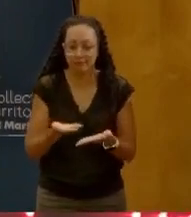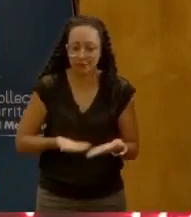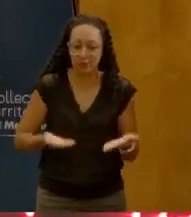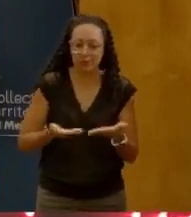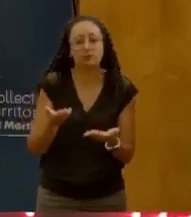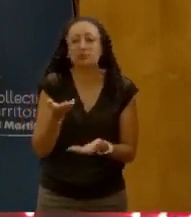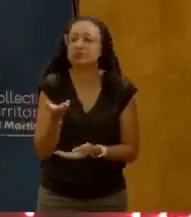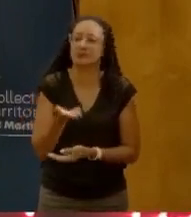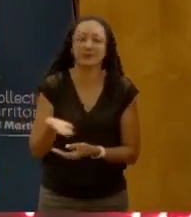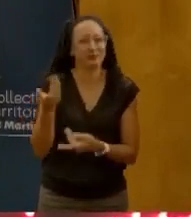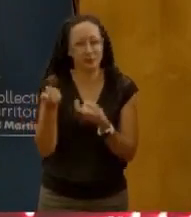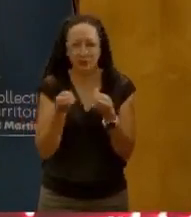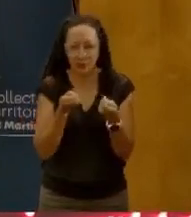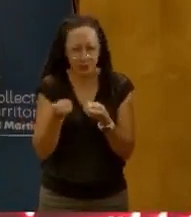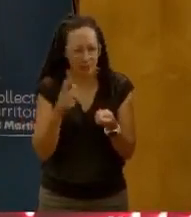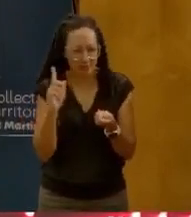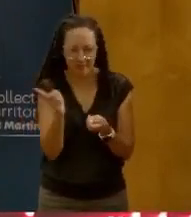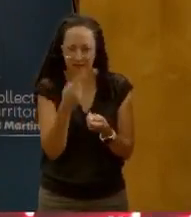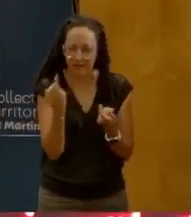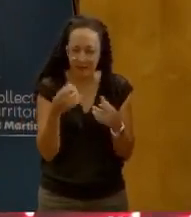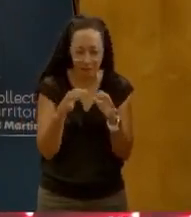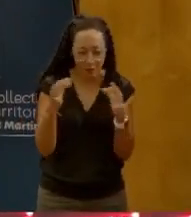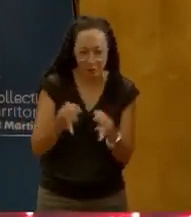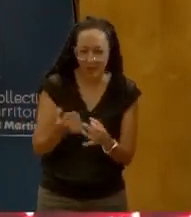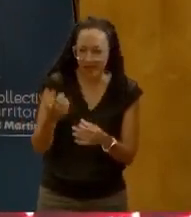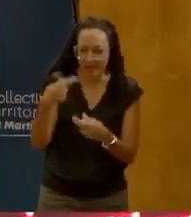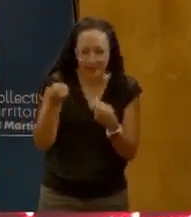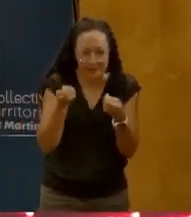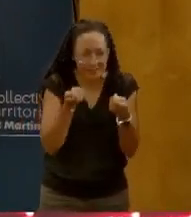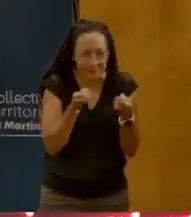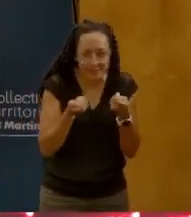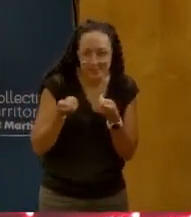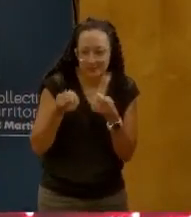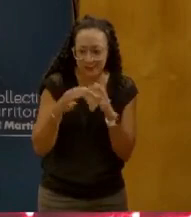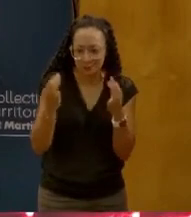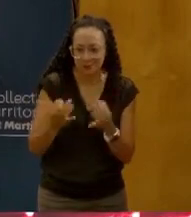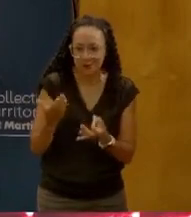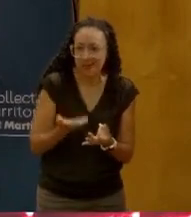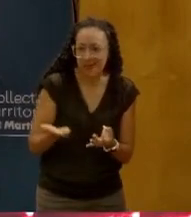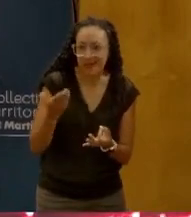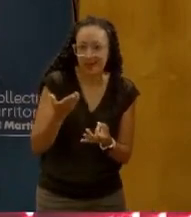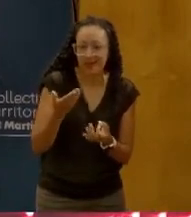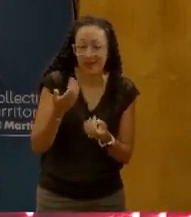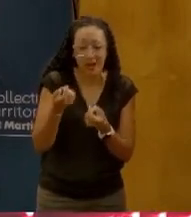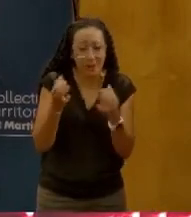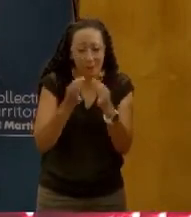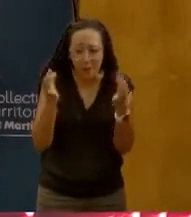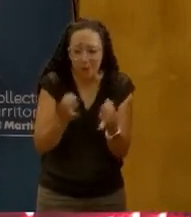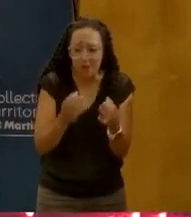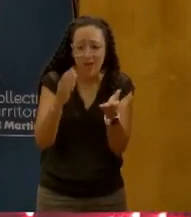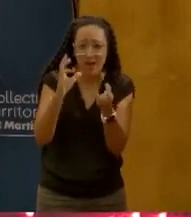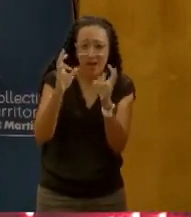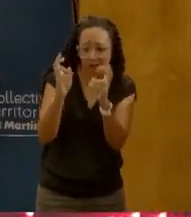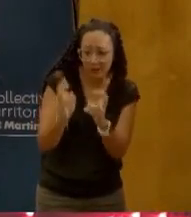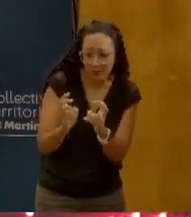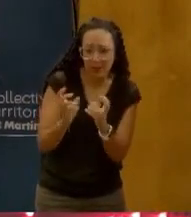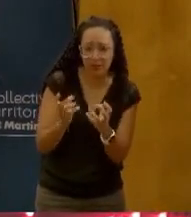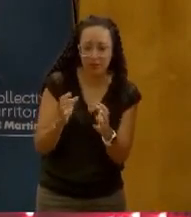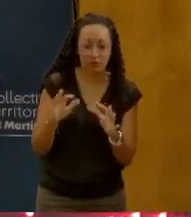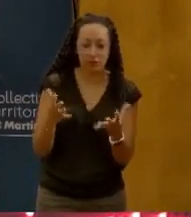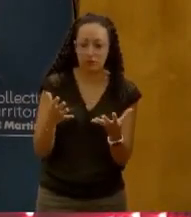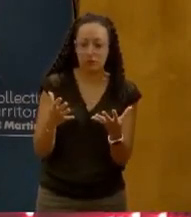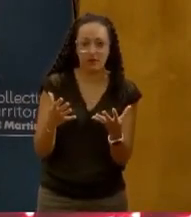vous gérez tous des budgets. Vous gérez des budgets qui sont en diminution. Comment faire